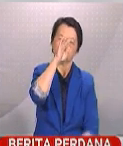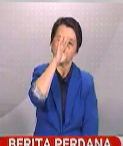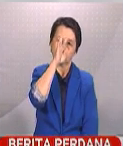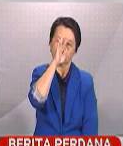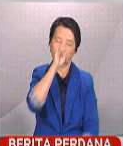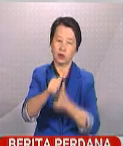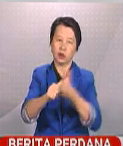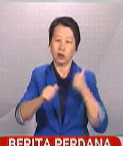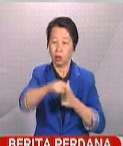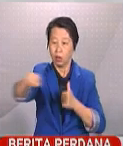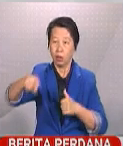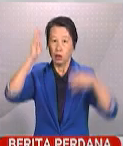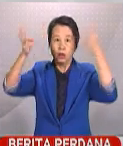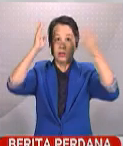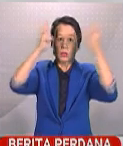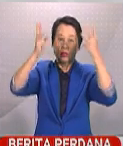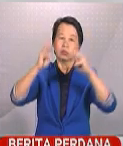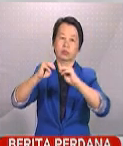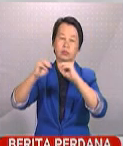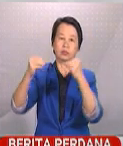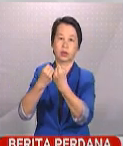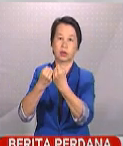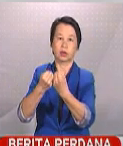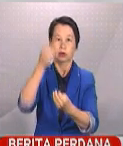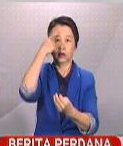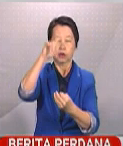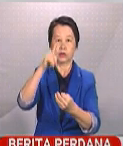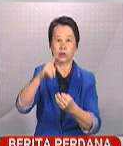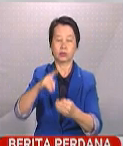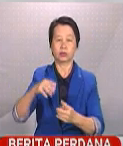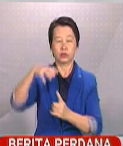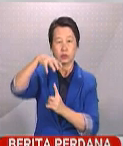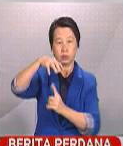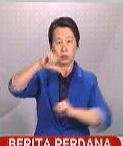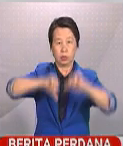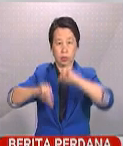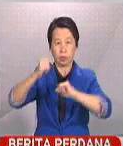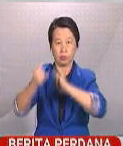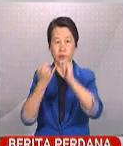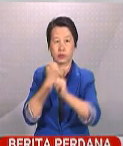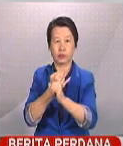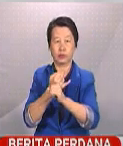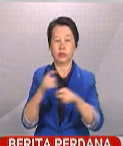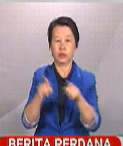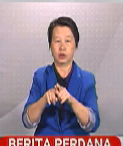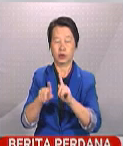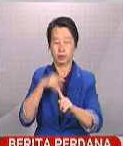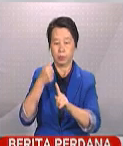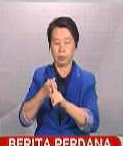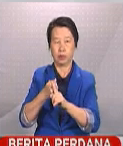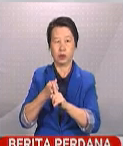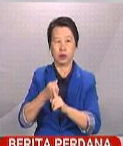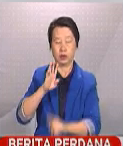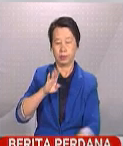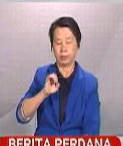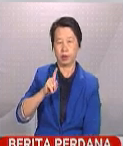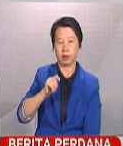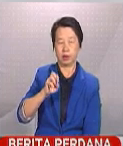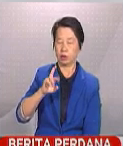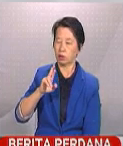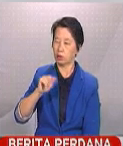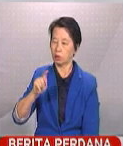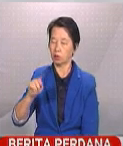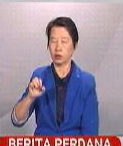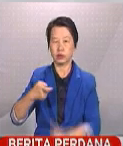mengelak suasana panik dalam kalangan masyarakat. Bagi penaung Majlis Sains Antarabangsa yang juga pengarah Biblioteca Alexandria